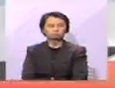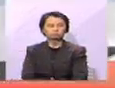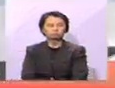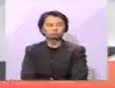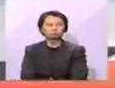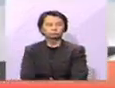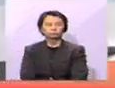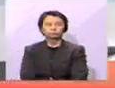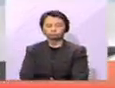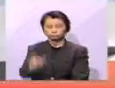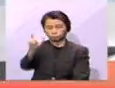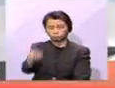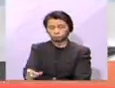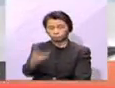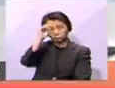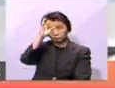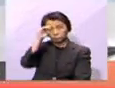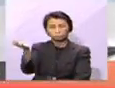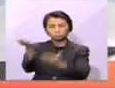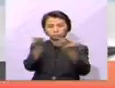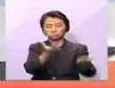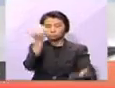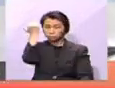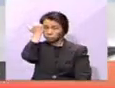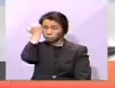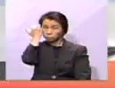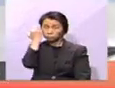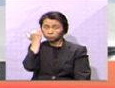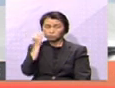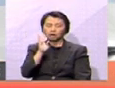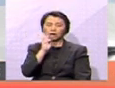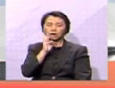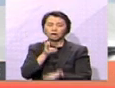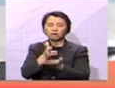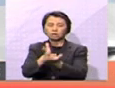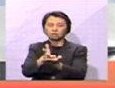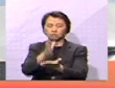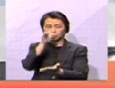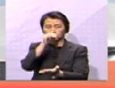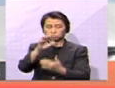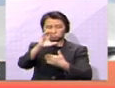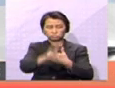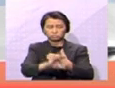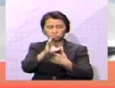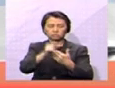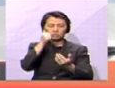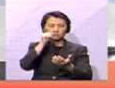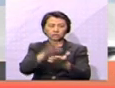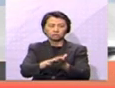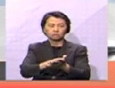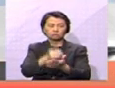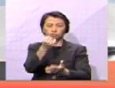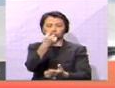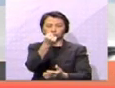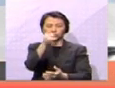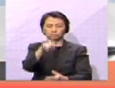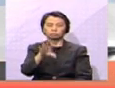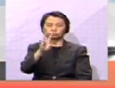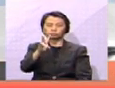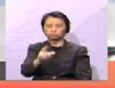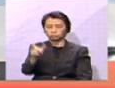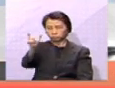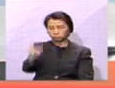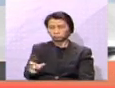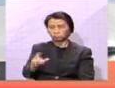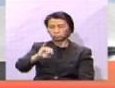ini seorang lelaki dihadapkan ke mahkamah majistr air keruh Melaka kerana mencederakan isterinya seb julai lalu tertuduh